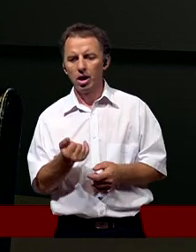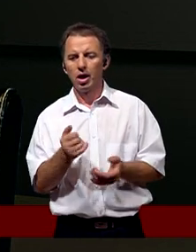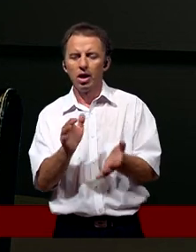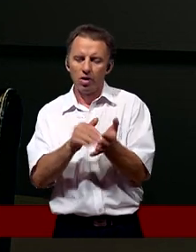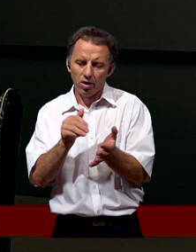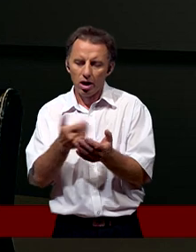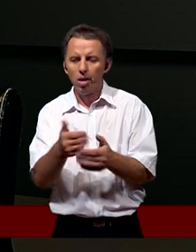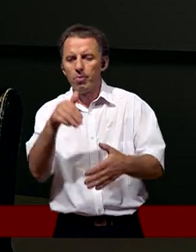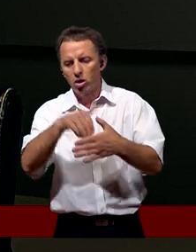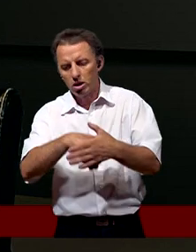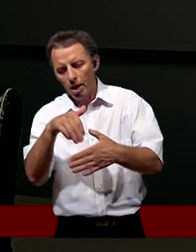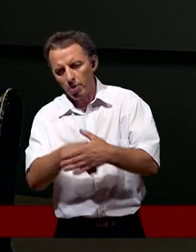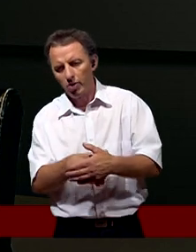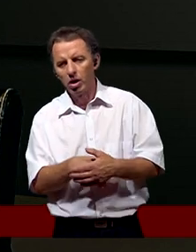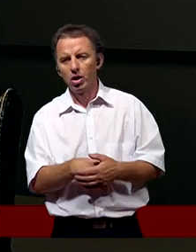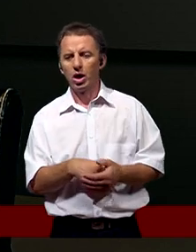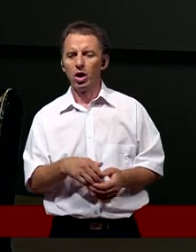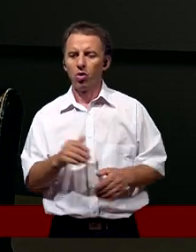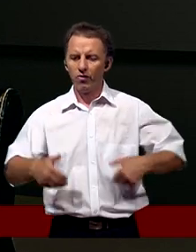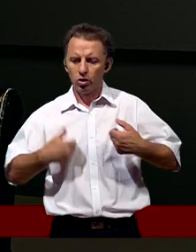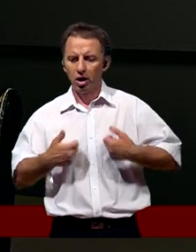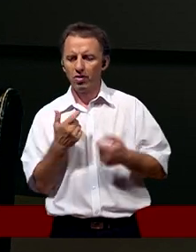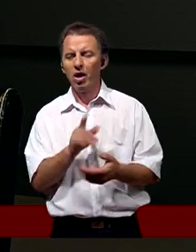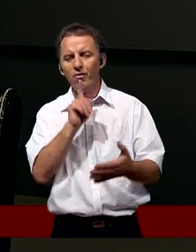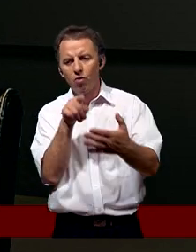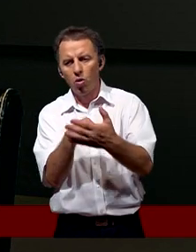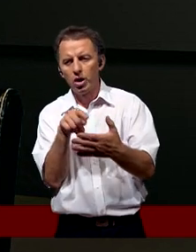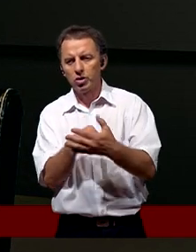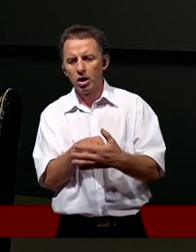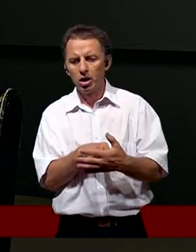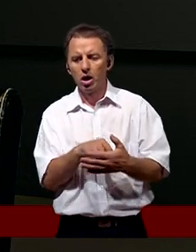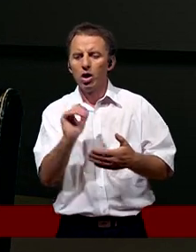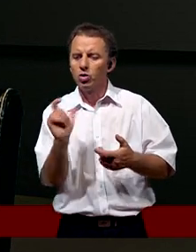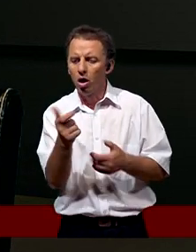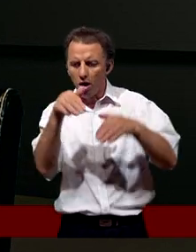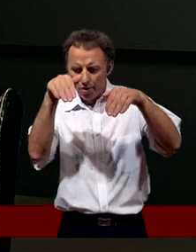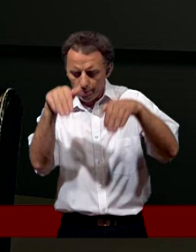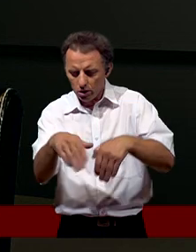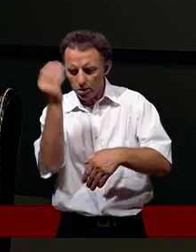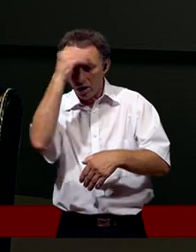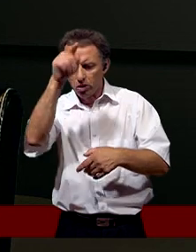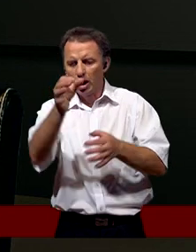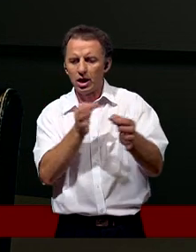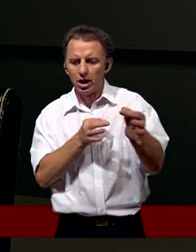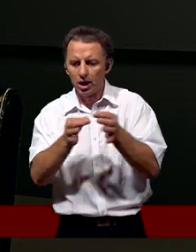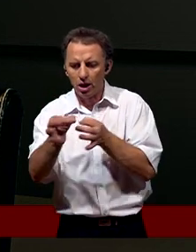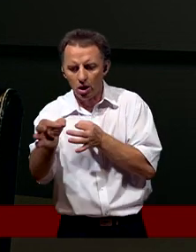niż zwykł był postępować w uzdrawianiu. No i właśnie, co możemy się nauczyć z tej